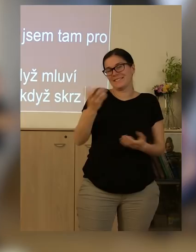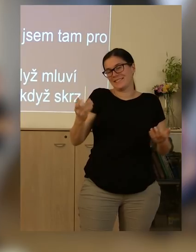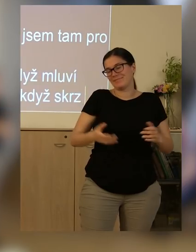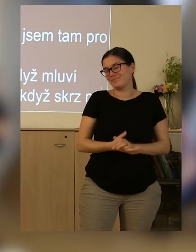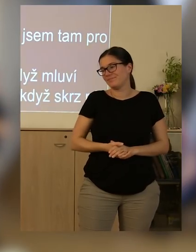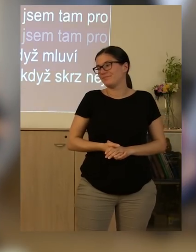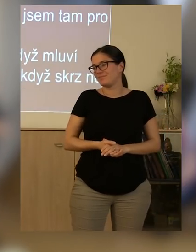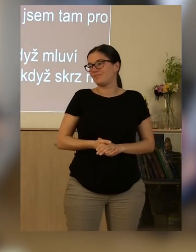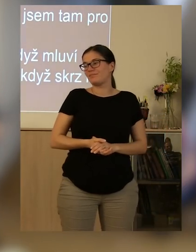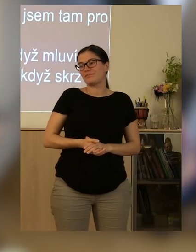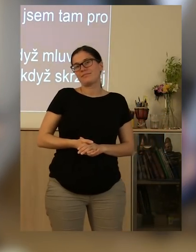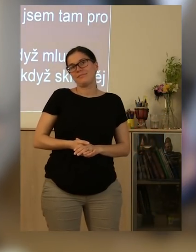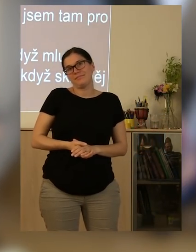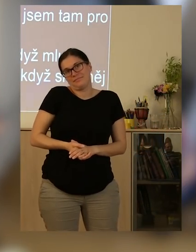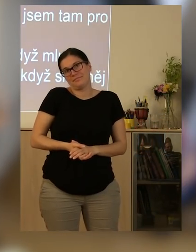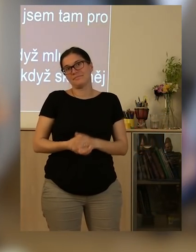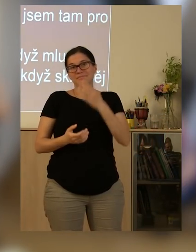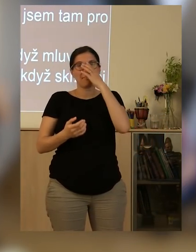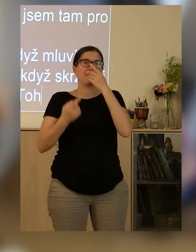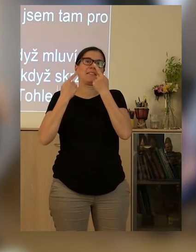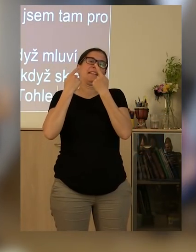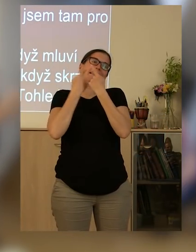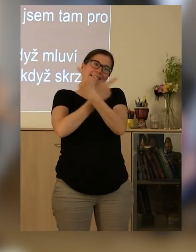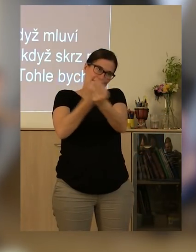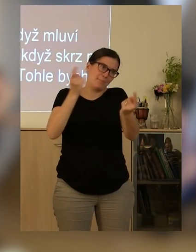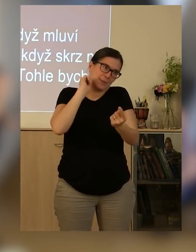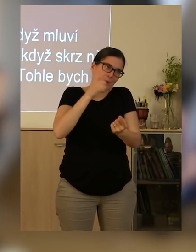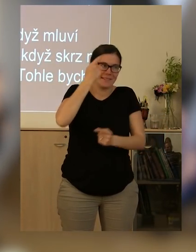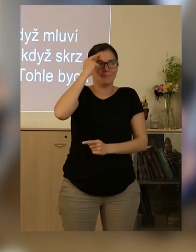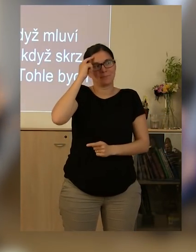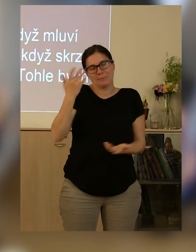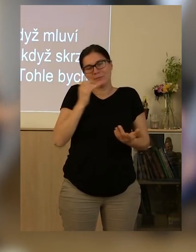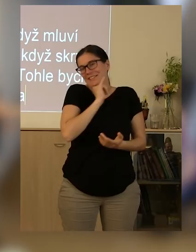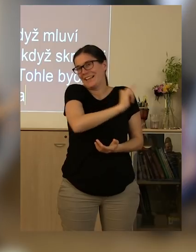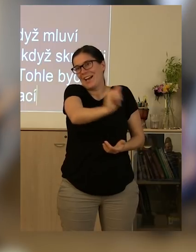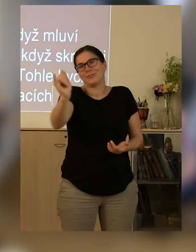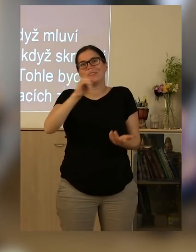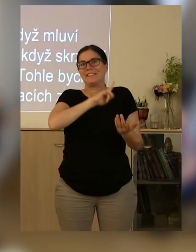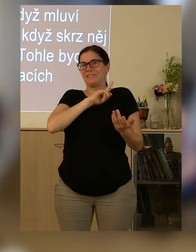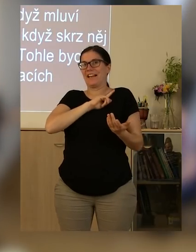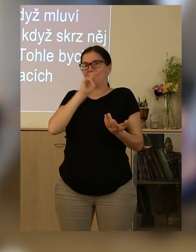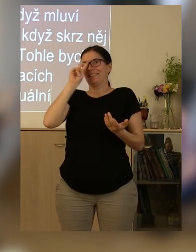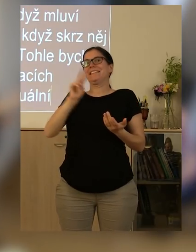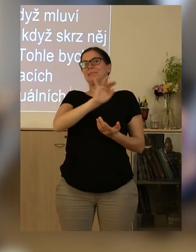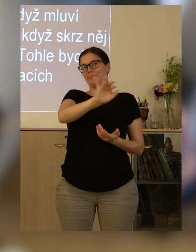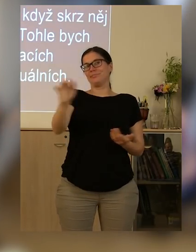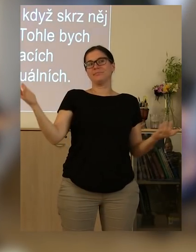Jak říkám, tohle bych ponechal na rozlišovacích schopnostech asi, jako individuální.